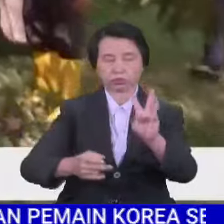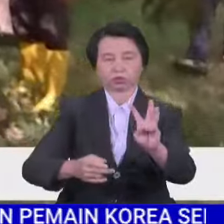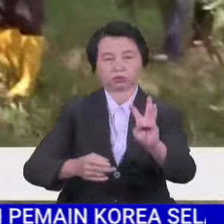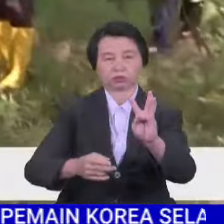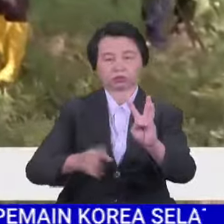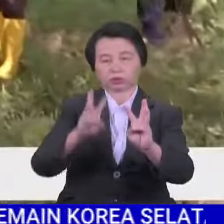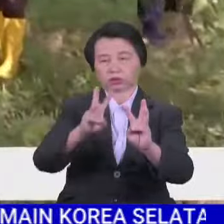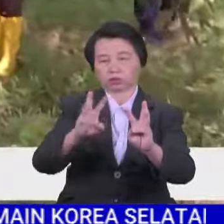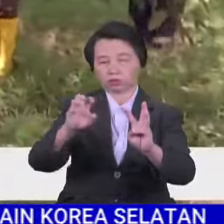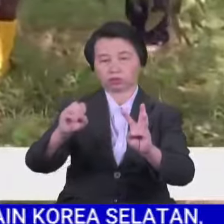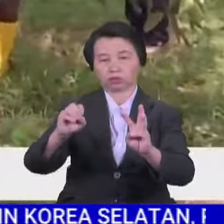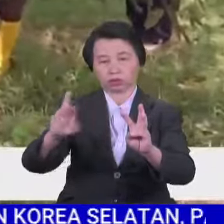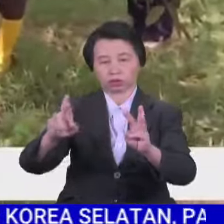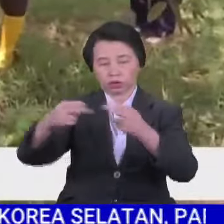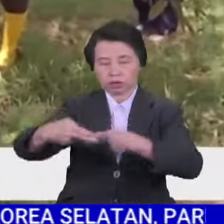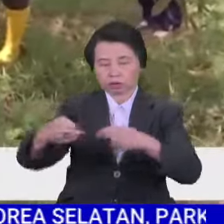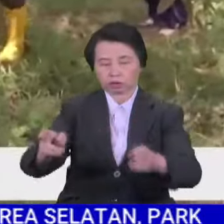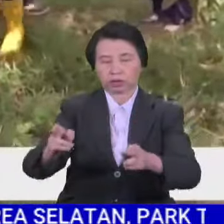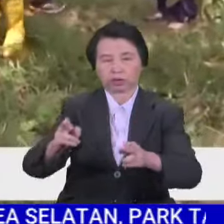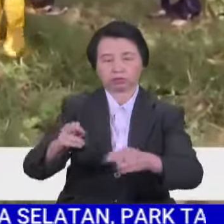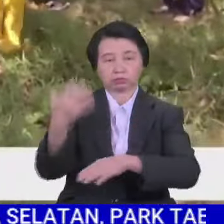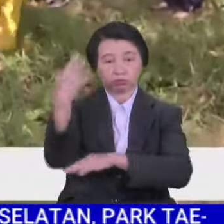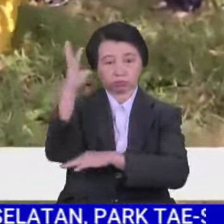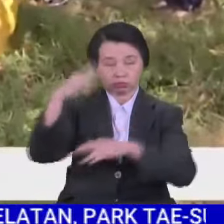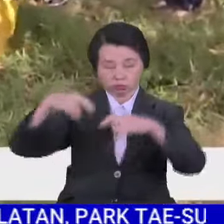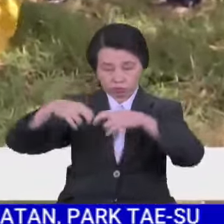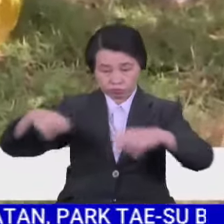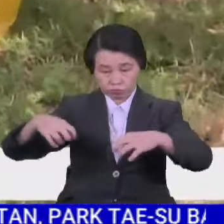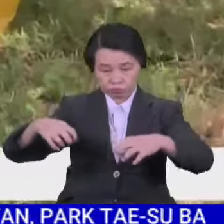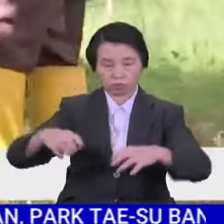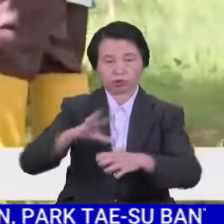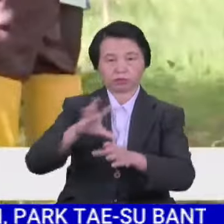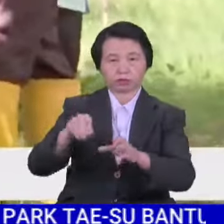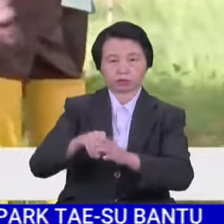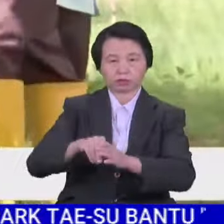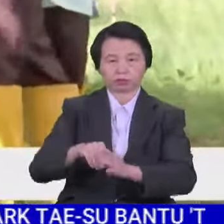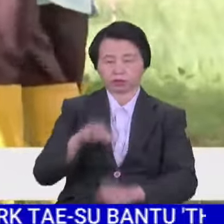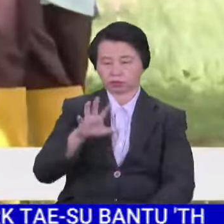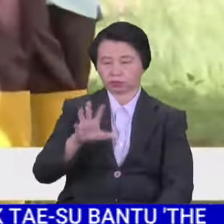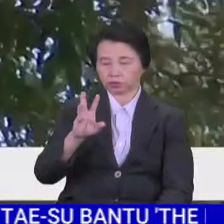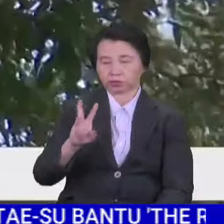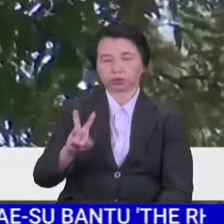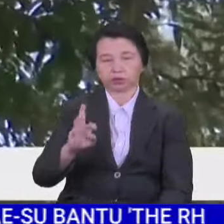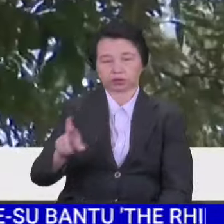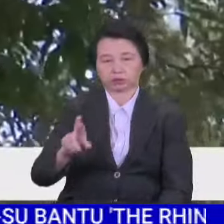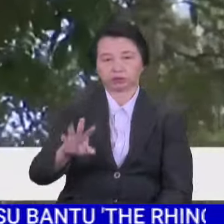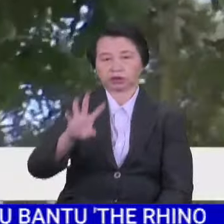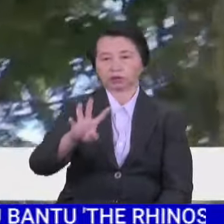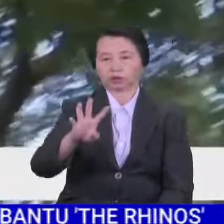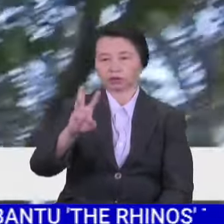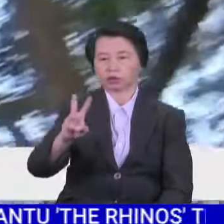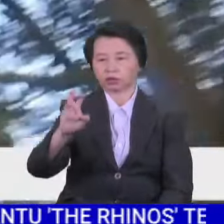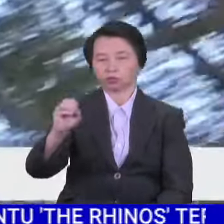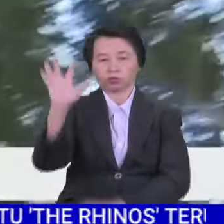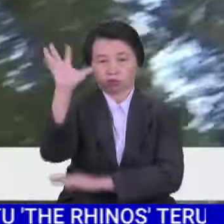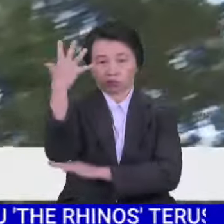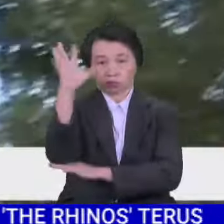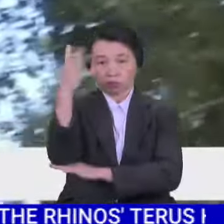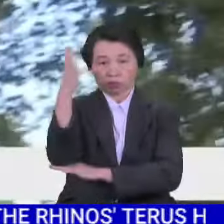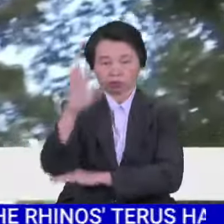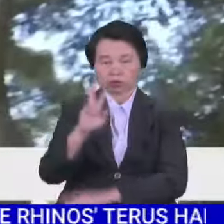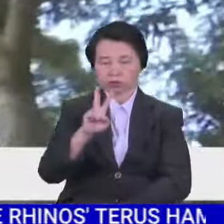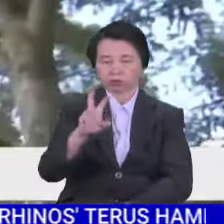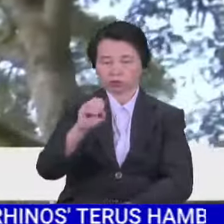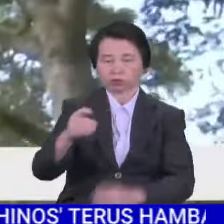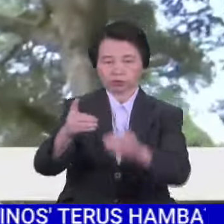tanaman durian premium Musang King dan duri hitam melibatkan 53456 puluh pokok di